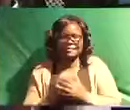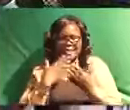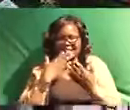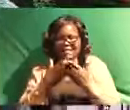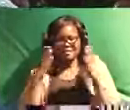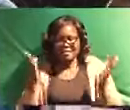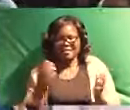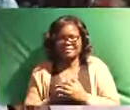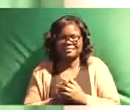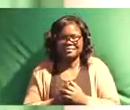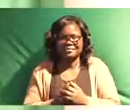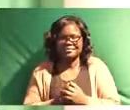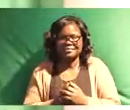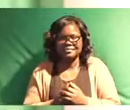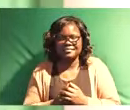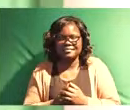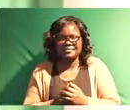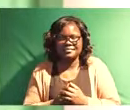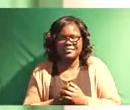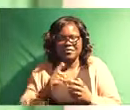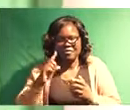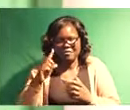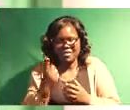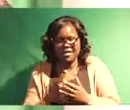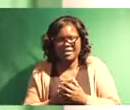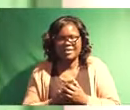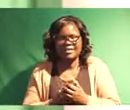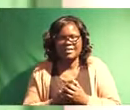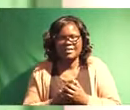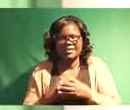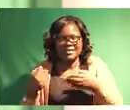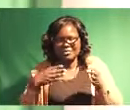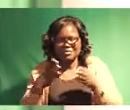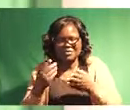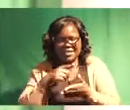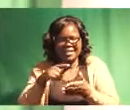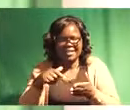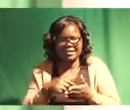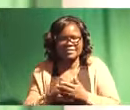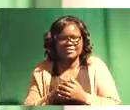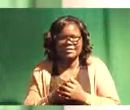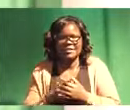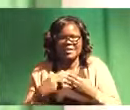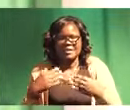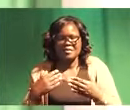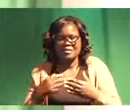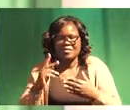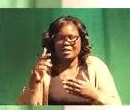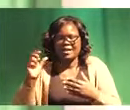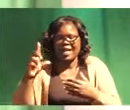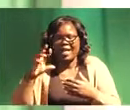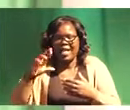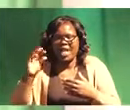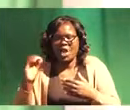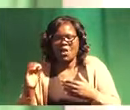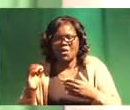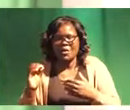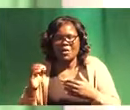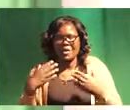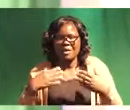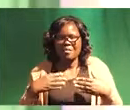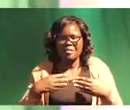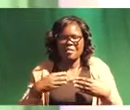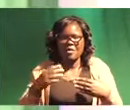sana. Kwanza wacha nichukue nafasi hii. Watu wa Kaelo. Watu